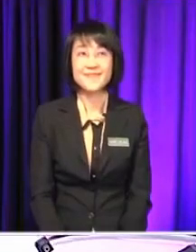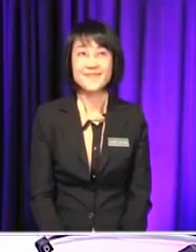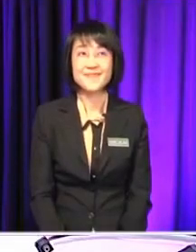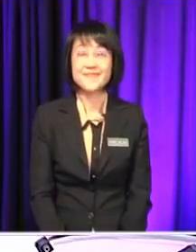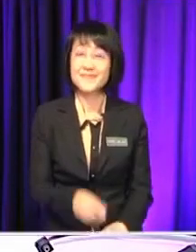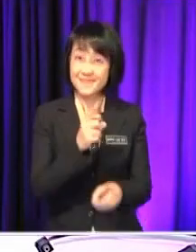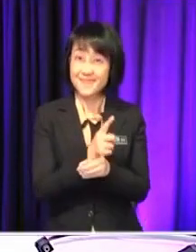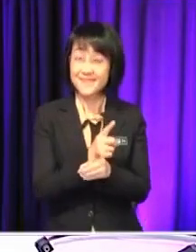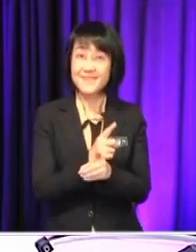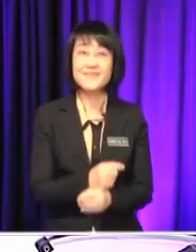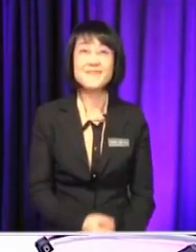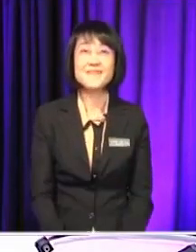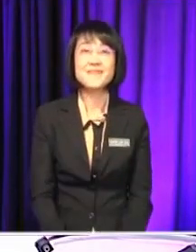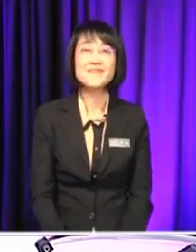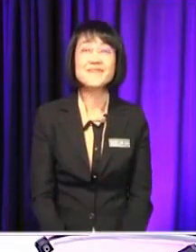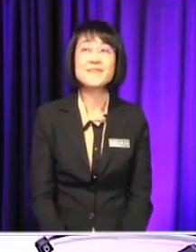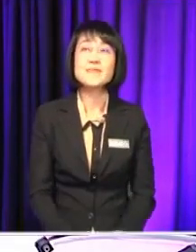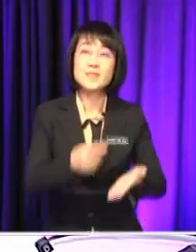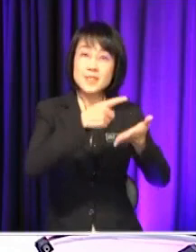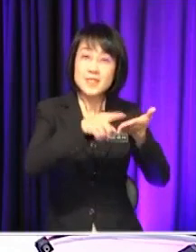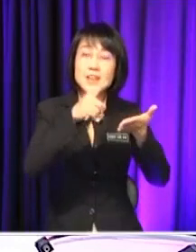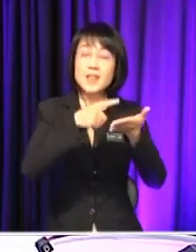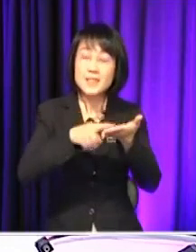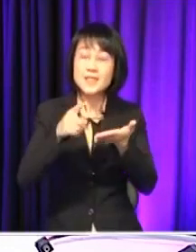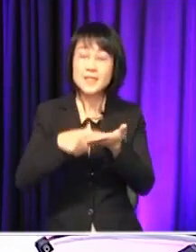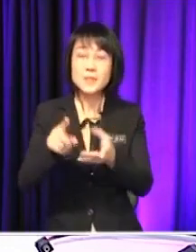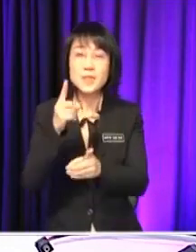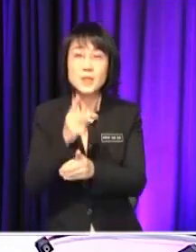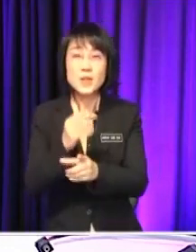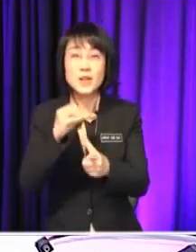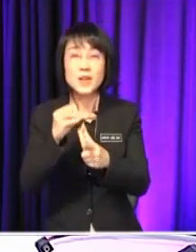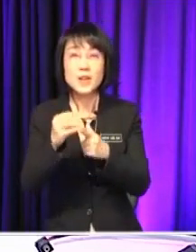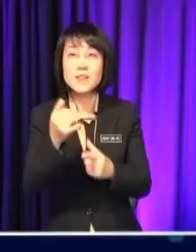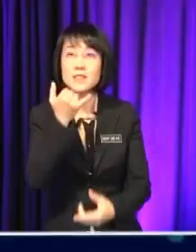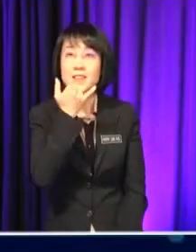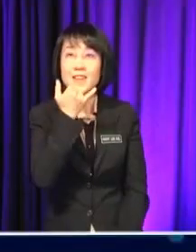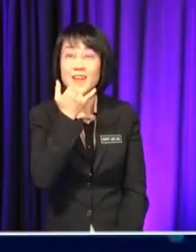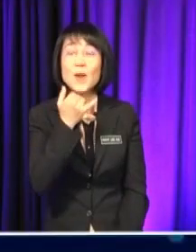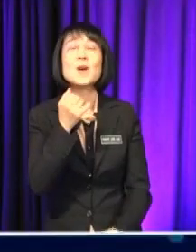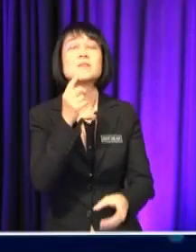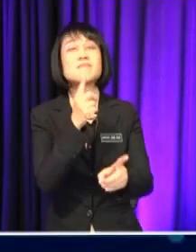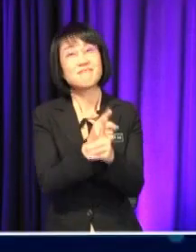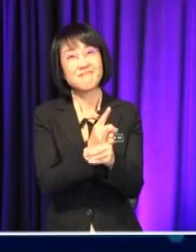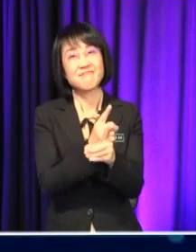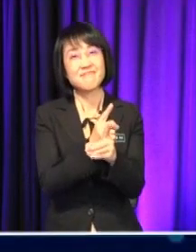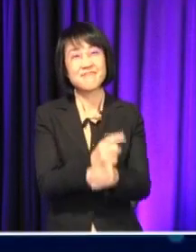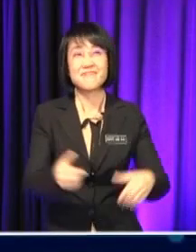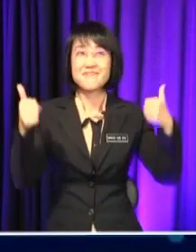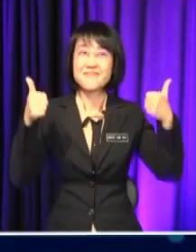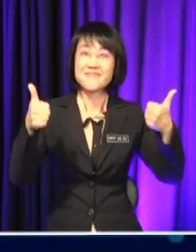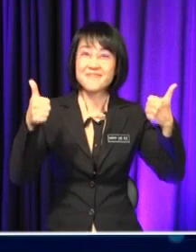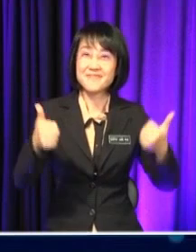nah Oke jadi kita simak sama dia Betul ataupun tidak kita lihat di a betul yey